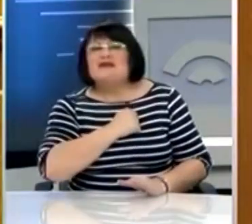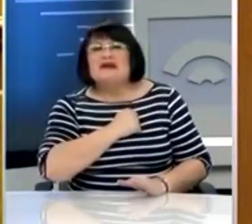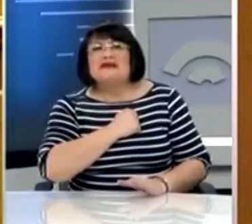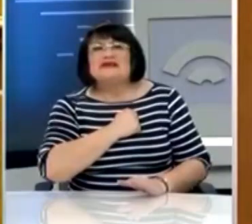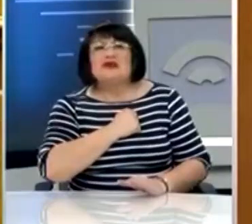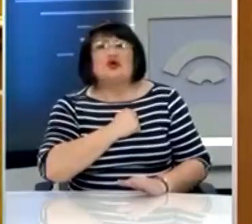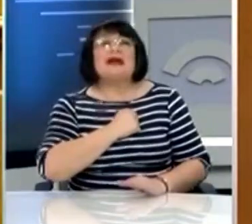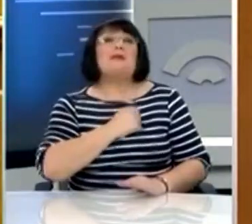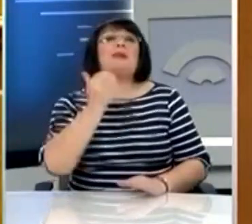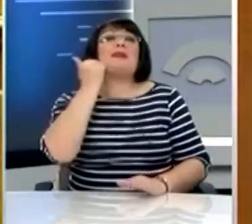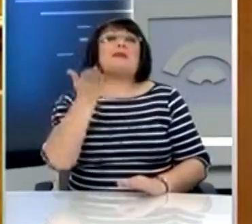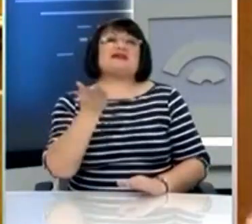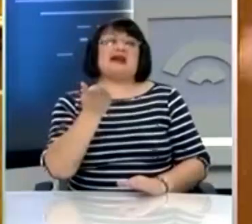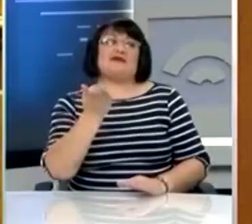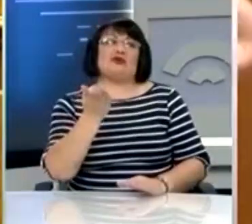κοντά στις απόψεις σας.